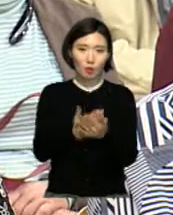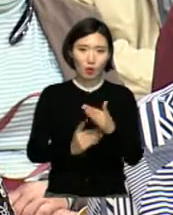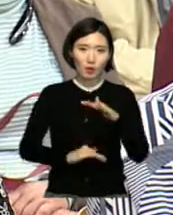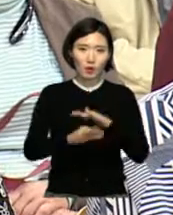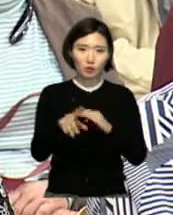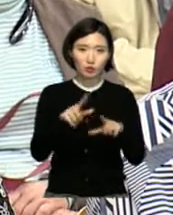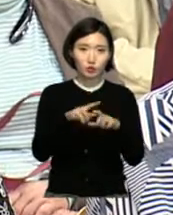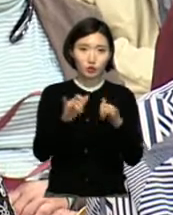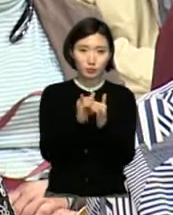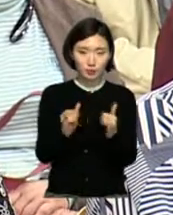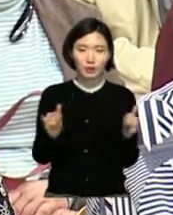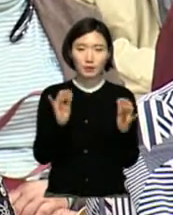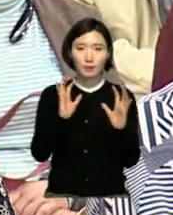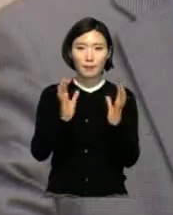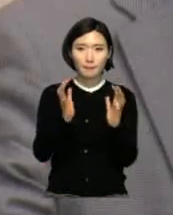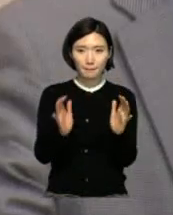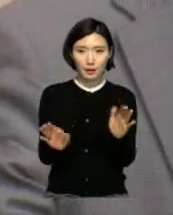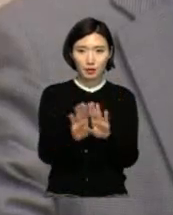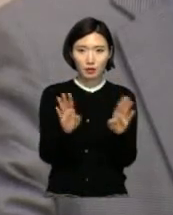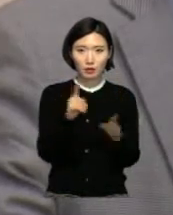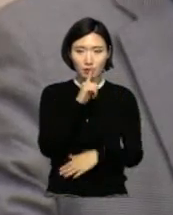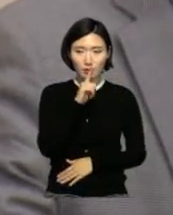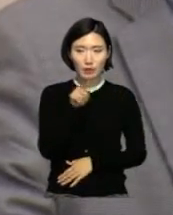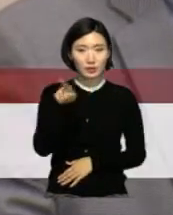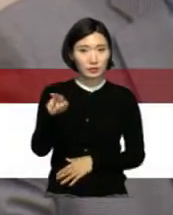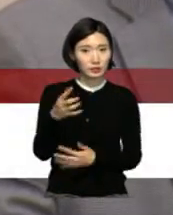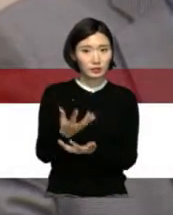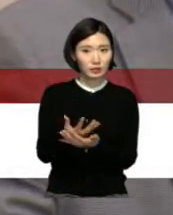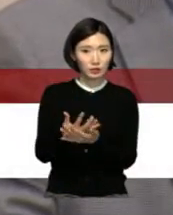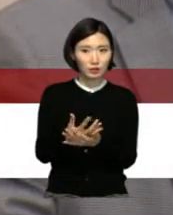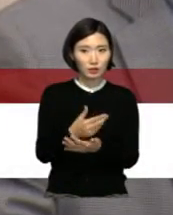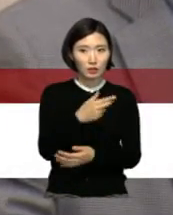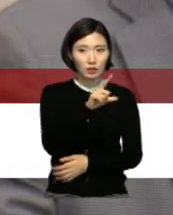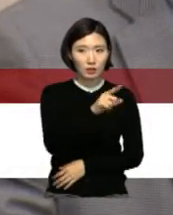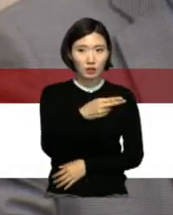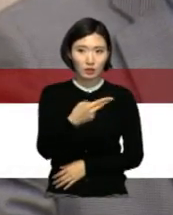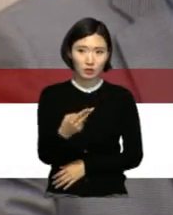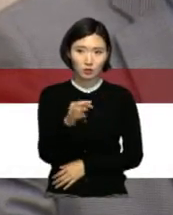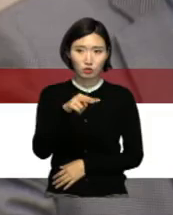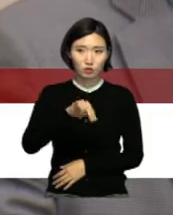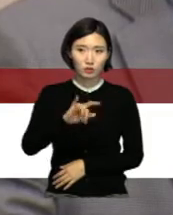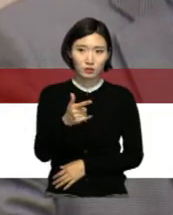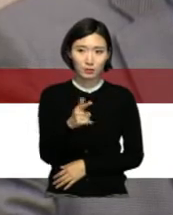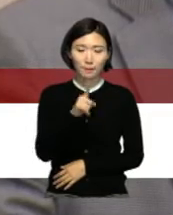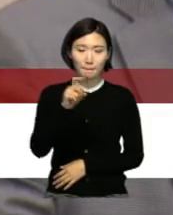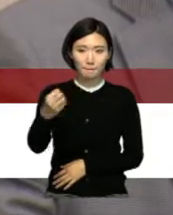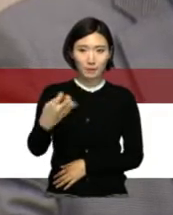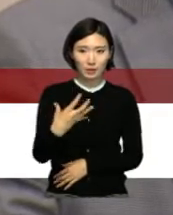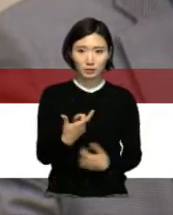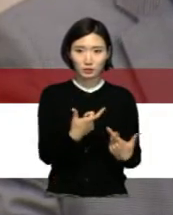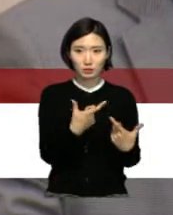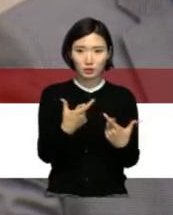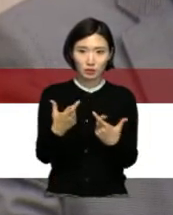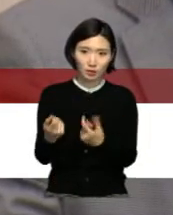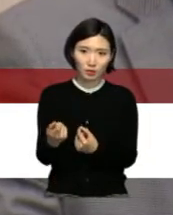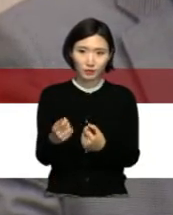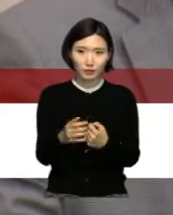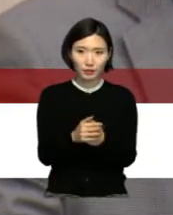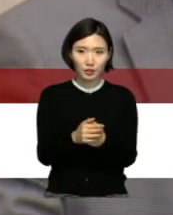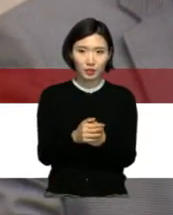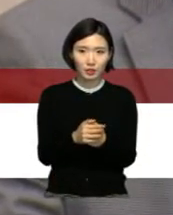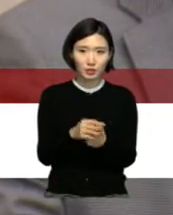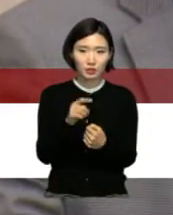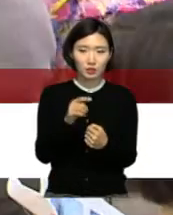열겠다고 밝혔습니다 그 자료는 아까 lh 나 유신의 더 많은 것처럼 이 가능할 때 저항 자료는 프로